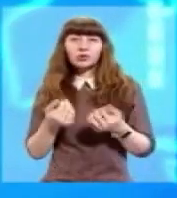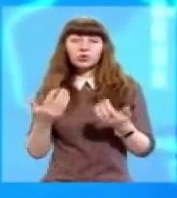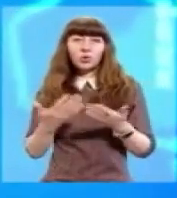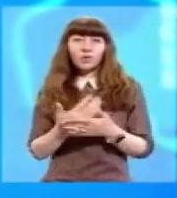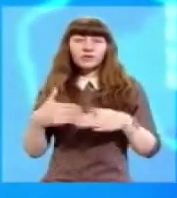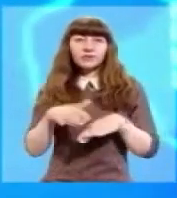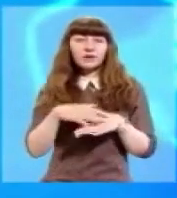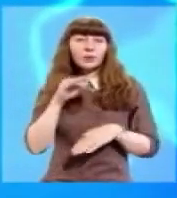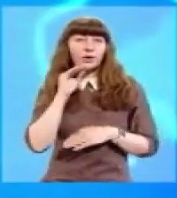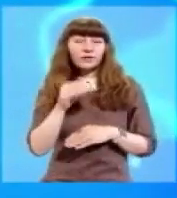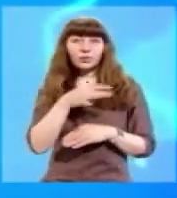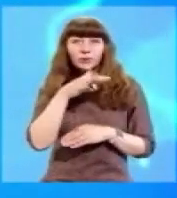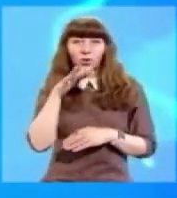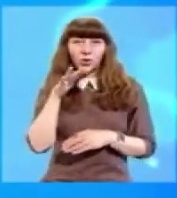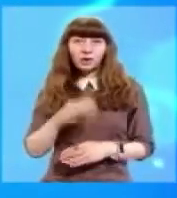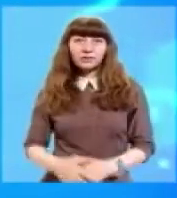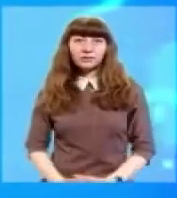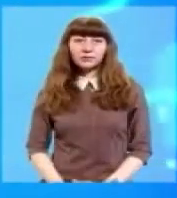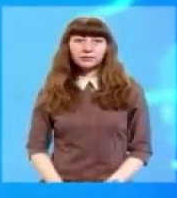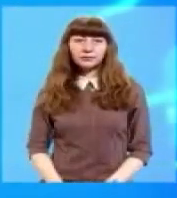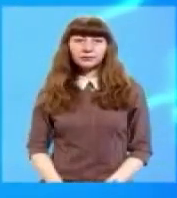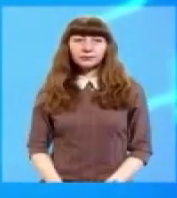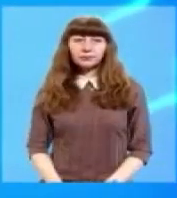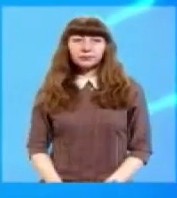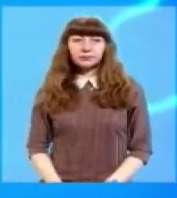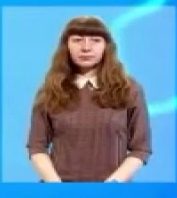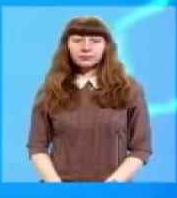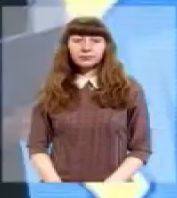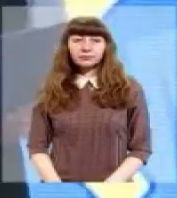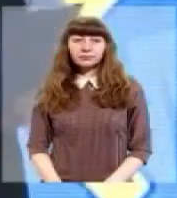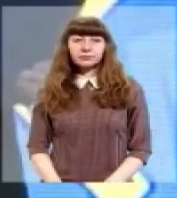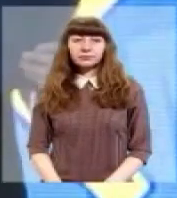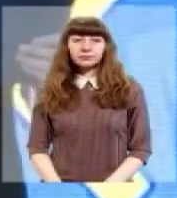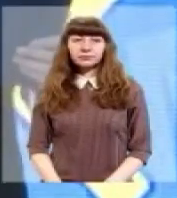сферы деятельности оказалось немало. Подробности в следующем сюжете.